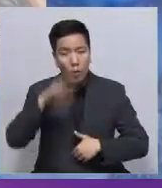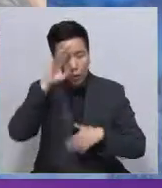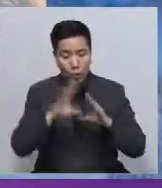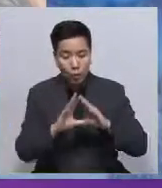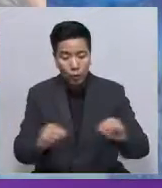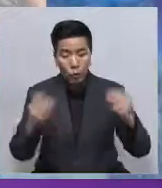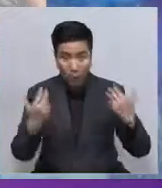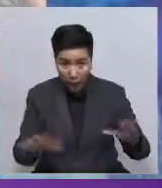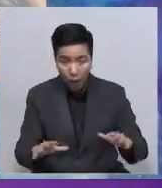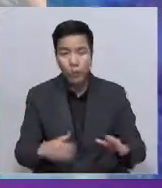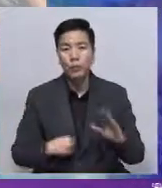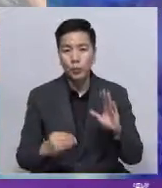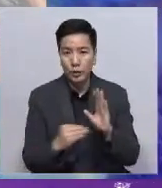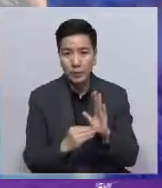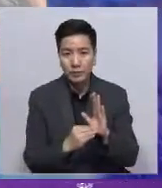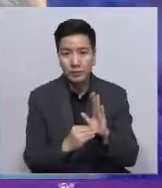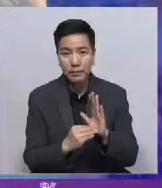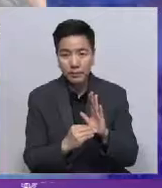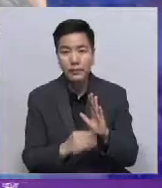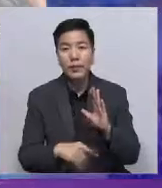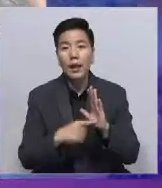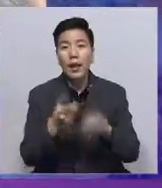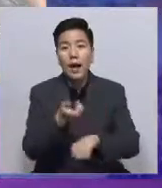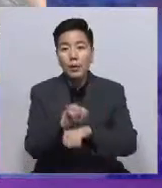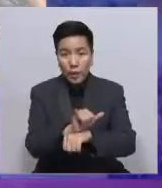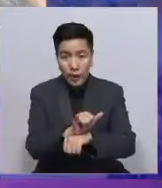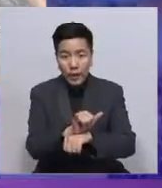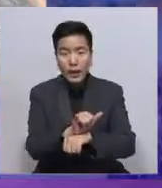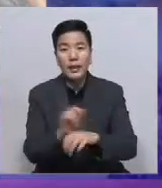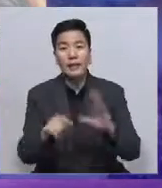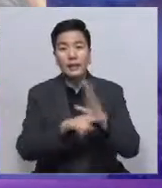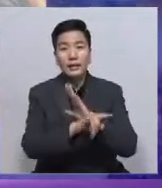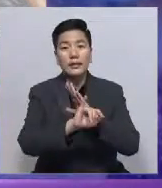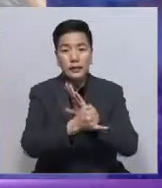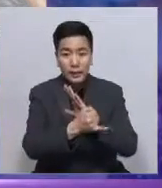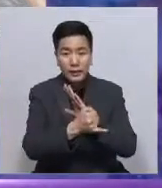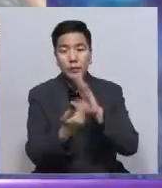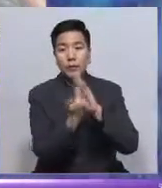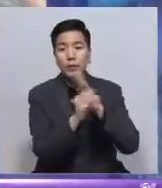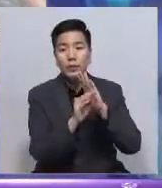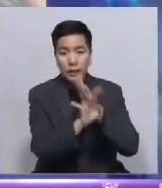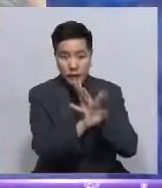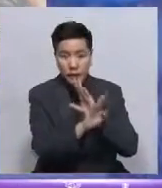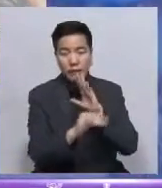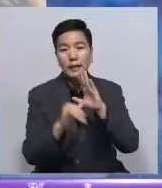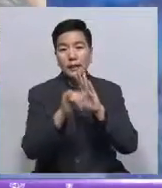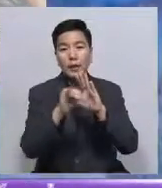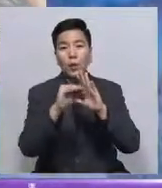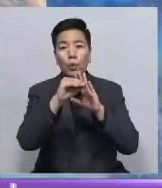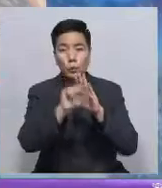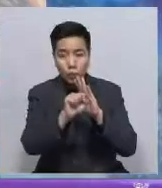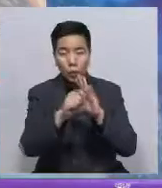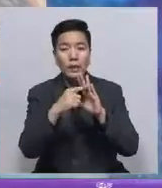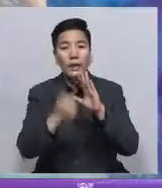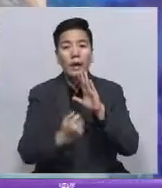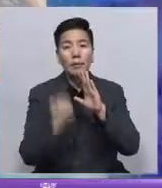คสงบแล้วได้แก่กรุงเทพมหานครพระนครศรีอยุธยาจันทบุรีบุรีรัมย์ยโสธรอำนา